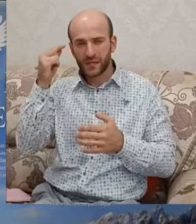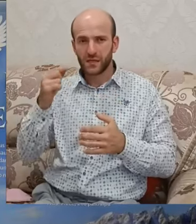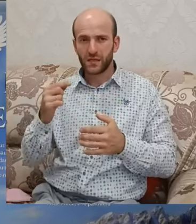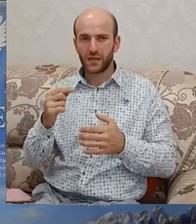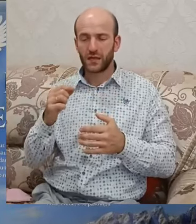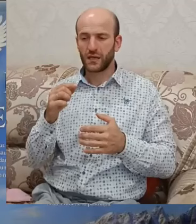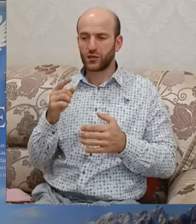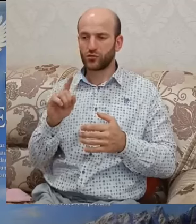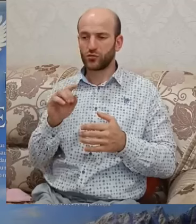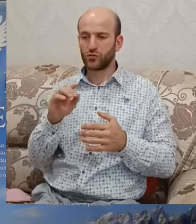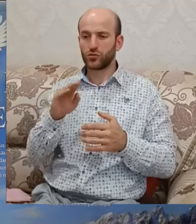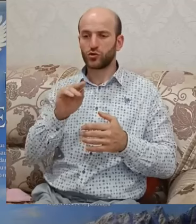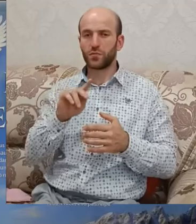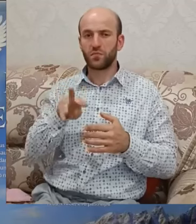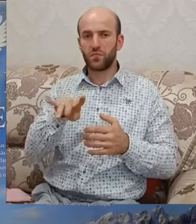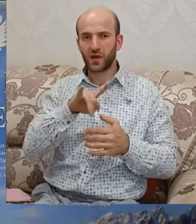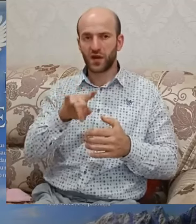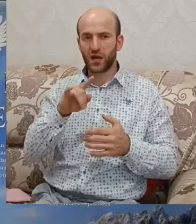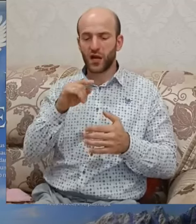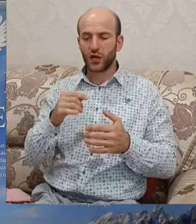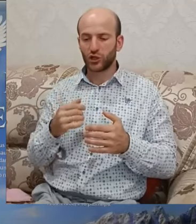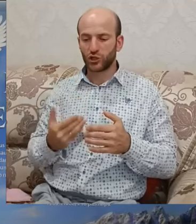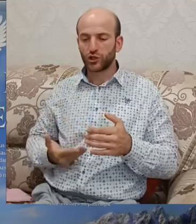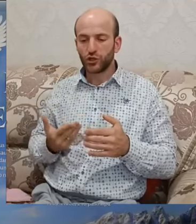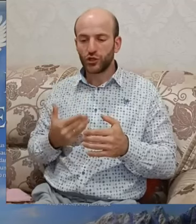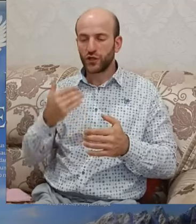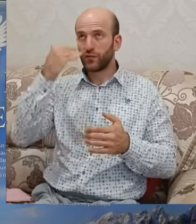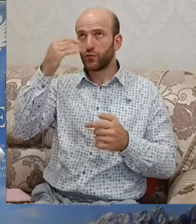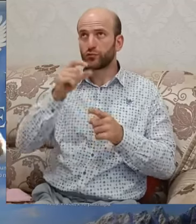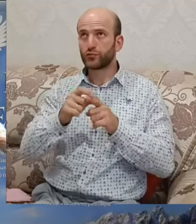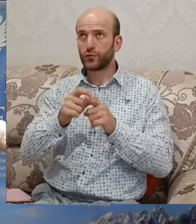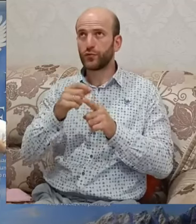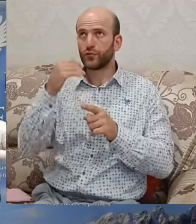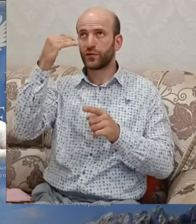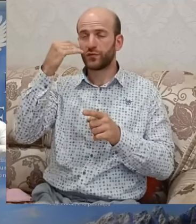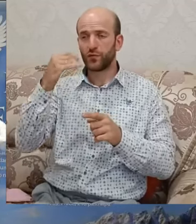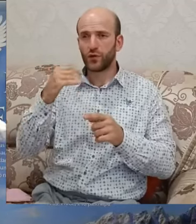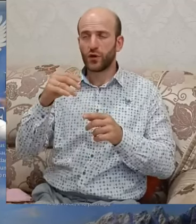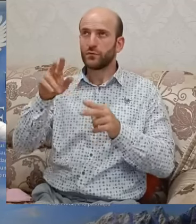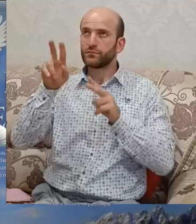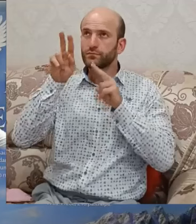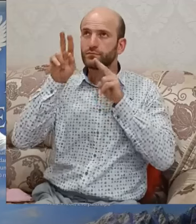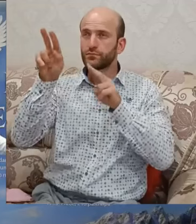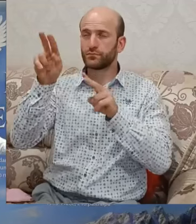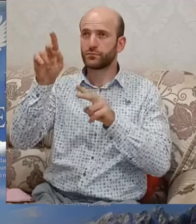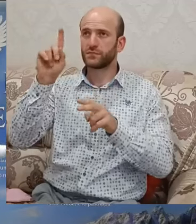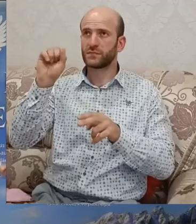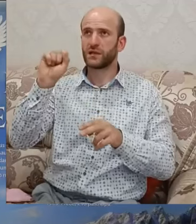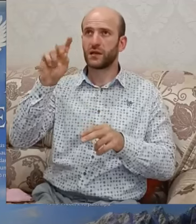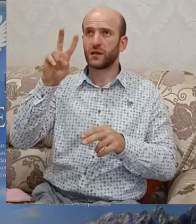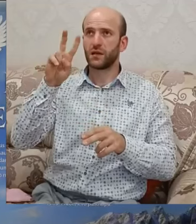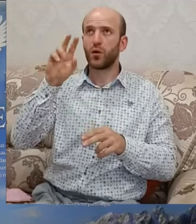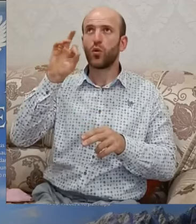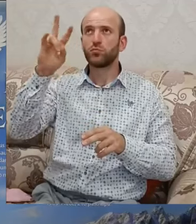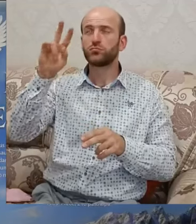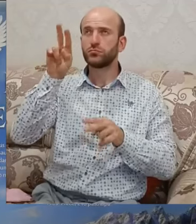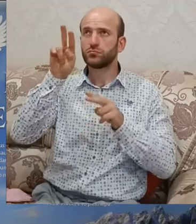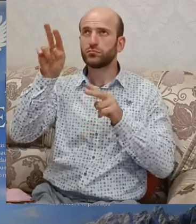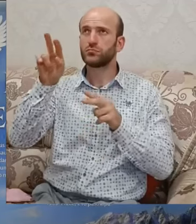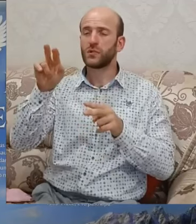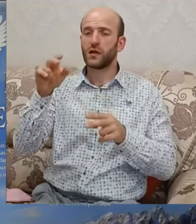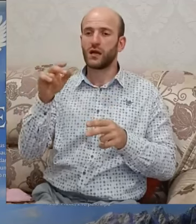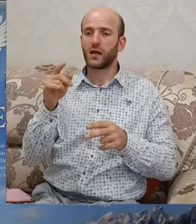žodžiu. Верьте его словом. Tai yra laikas, это время, kada jis mumis išreiškia visą savo pilnatvę. Когда он в нас выражает